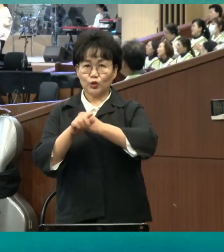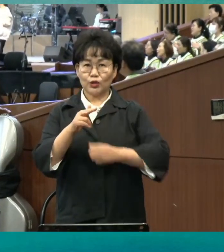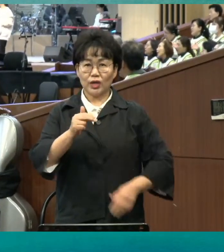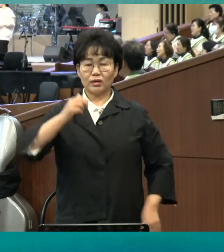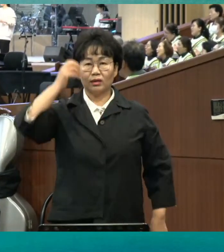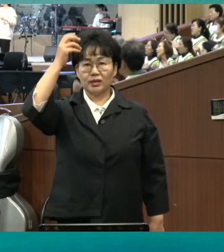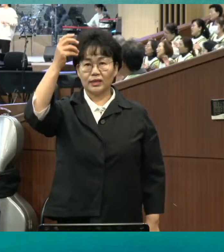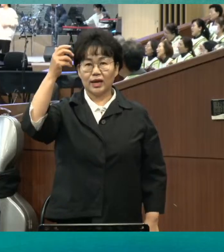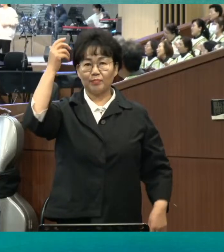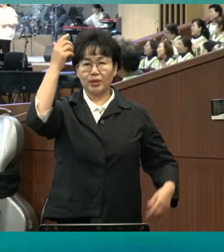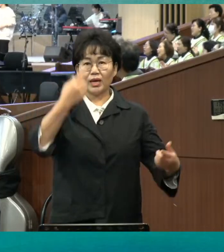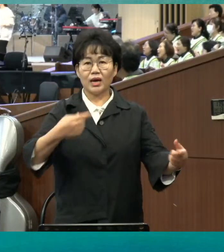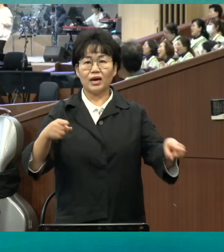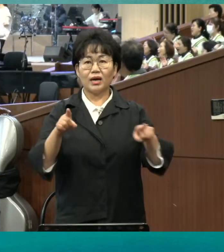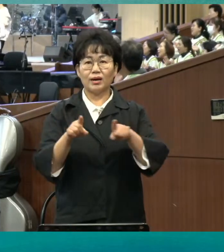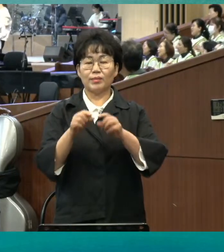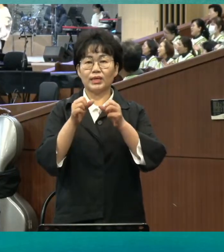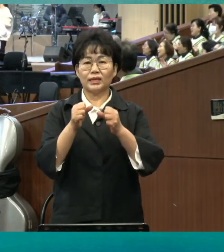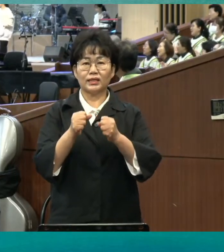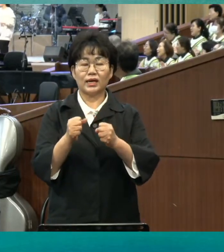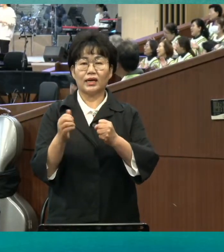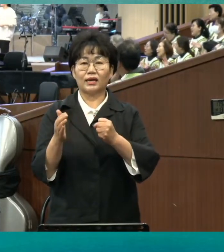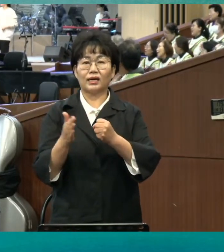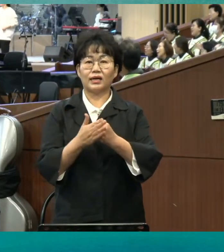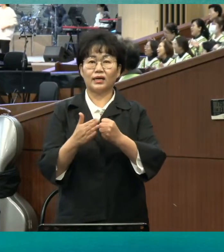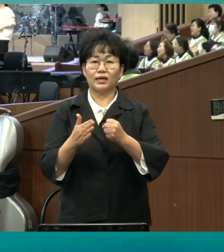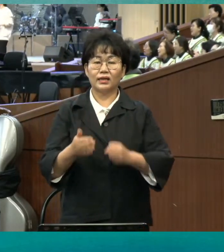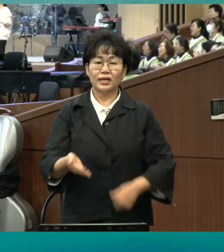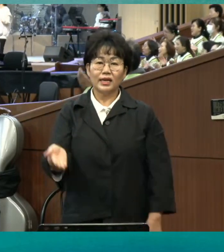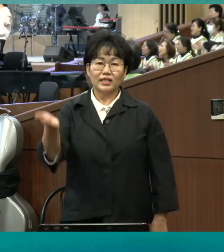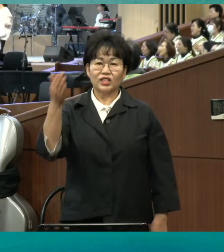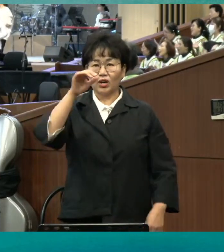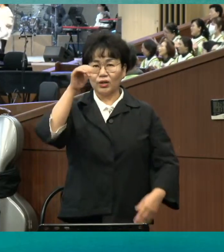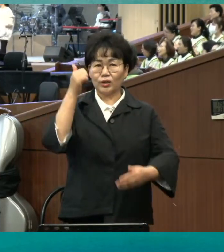주의 영이 함께함. 전에 죄에